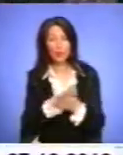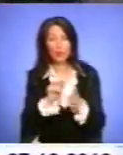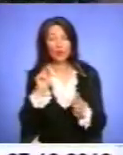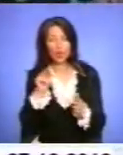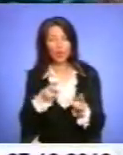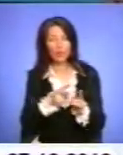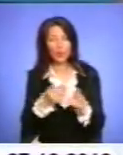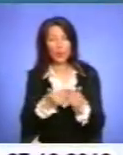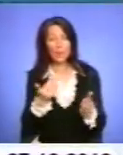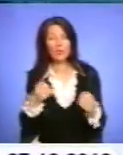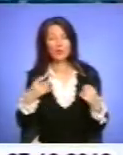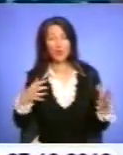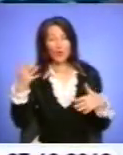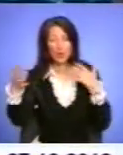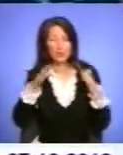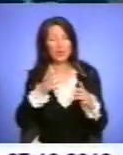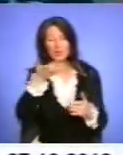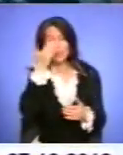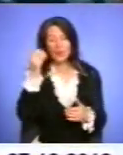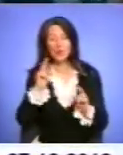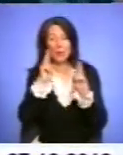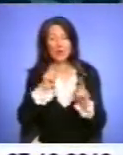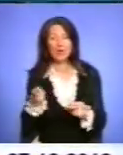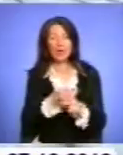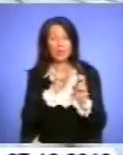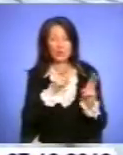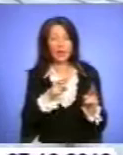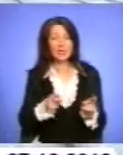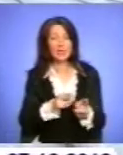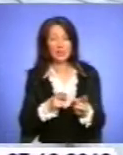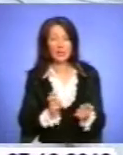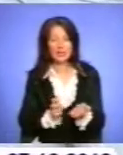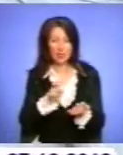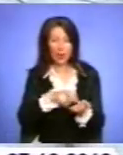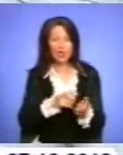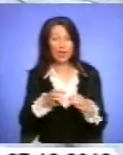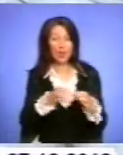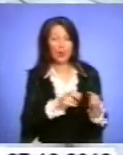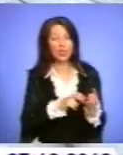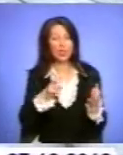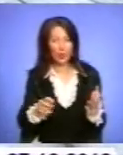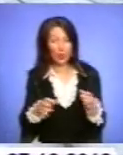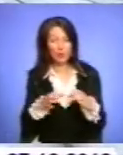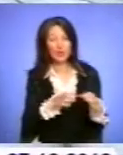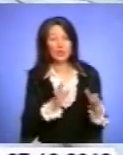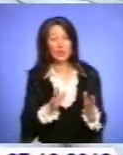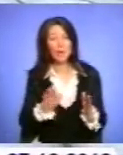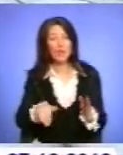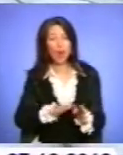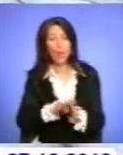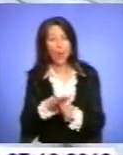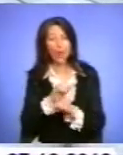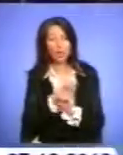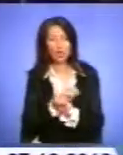У передсвяткових клопотах не забувайте правила безпеки на залізниці. Заходьте у вагони і виходьте з них тільки після повної зупинки поїзда.